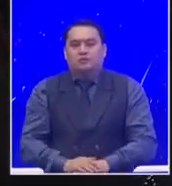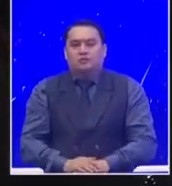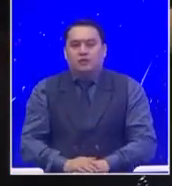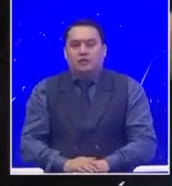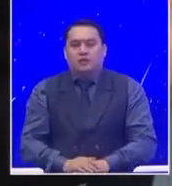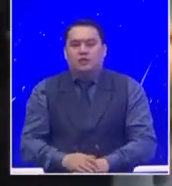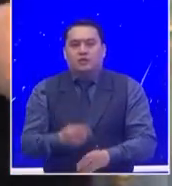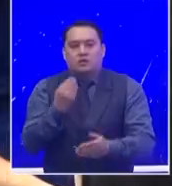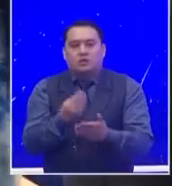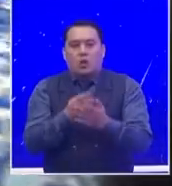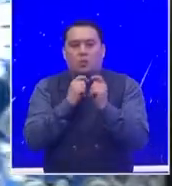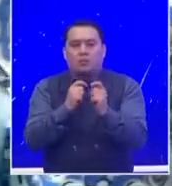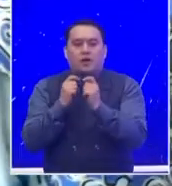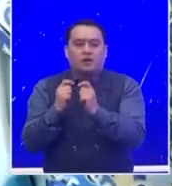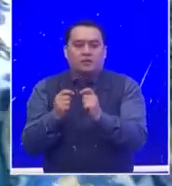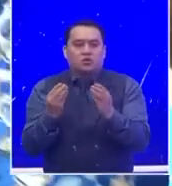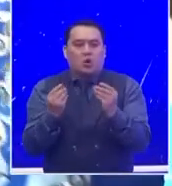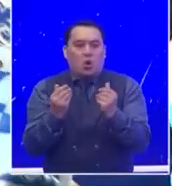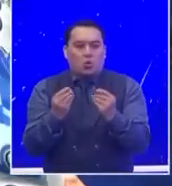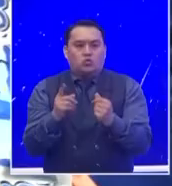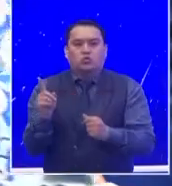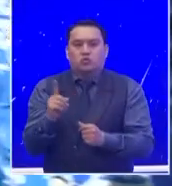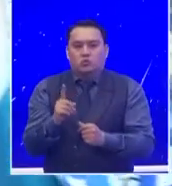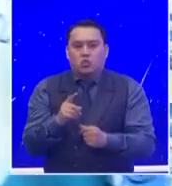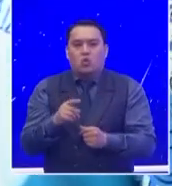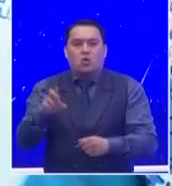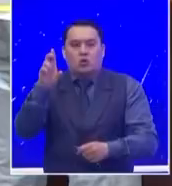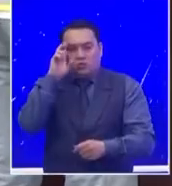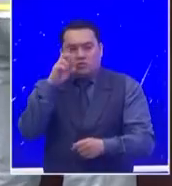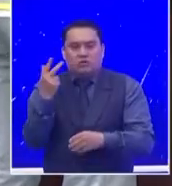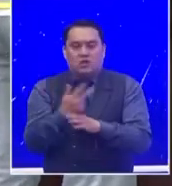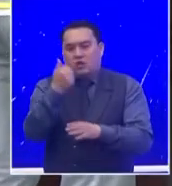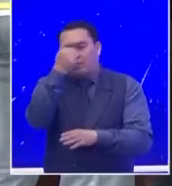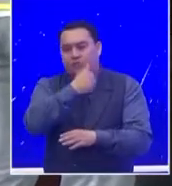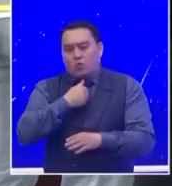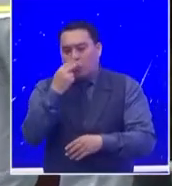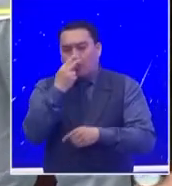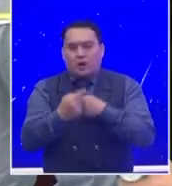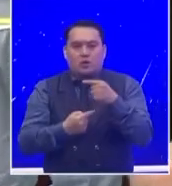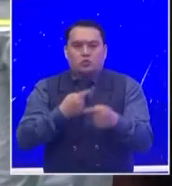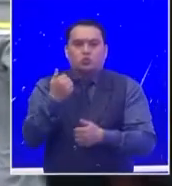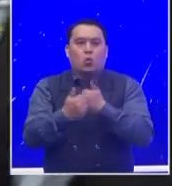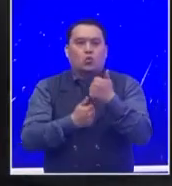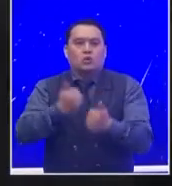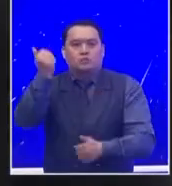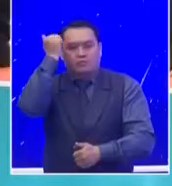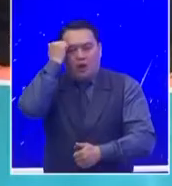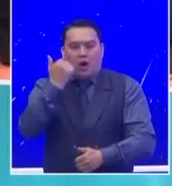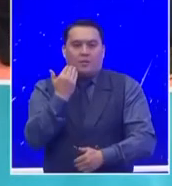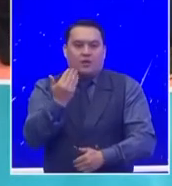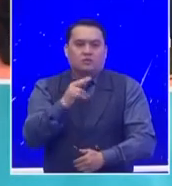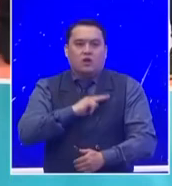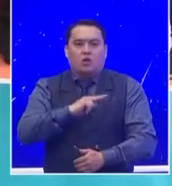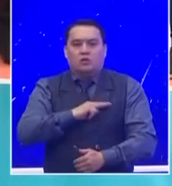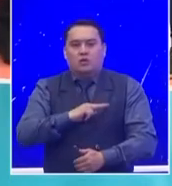лидеров наградили ценными призами и денежными подарками. Стоит отметить, соревнования проходят уже третий год подряд. Традицию проведения турнира в памяти коллеги и сотрудники